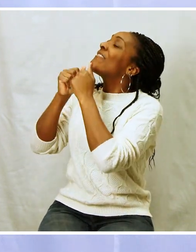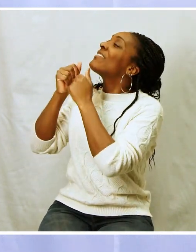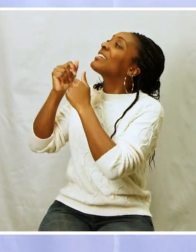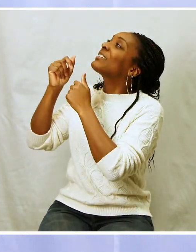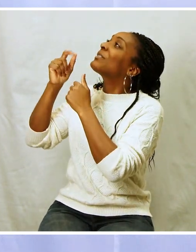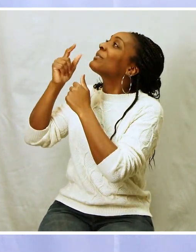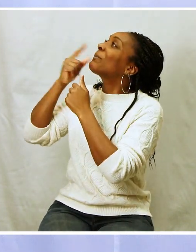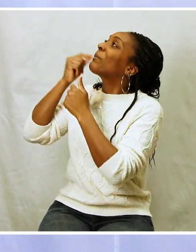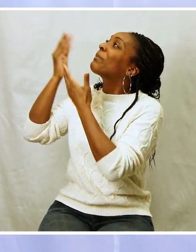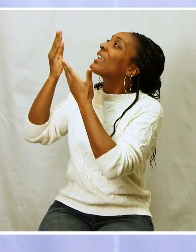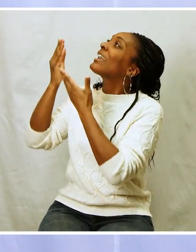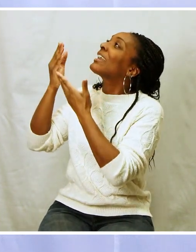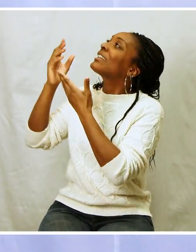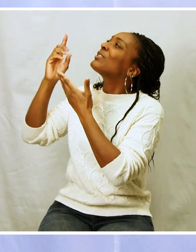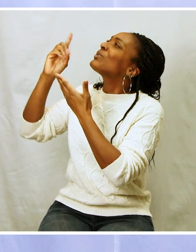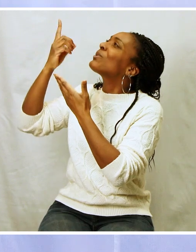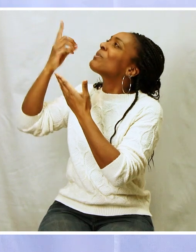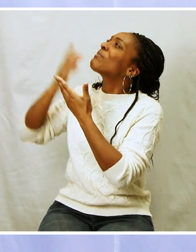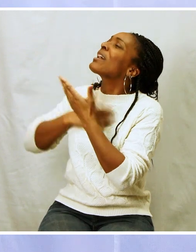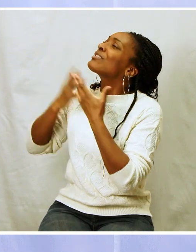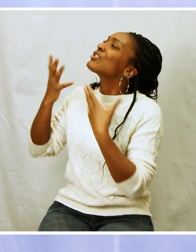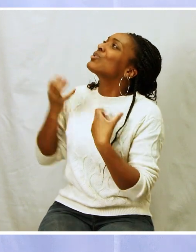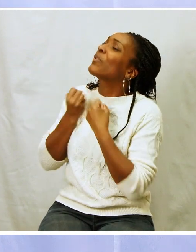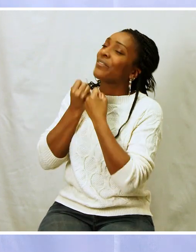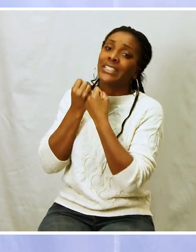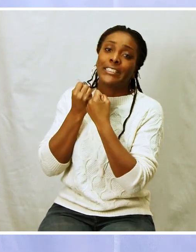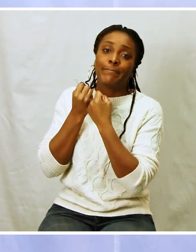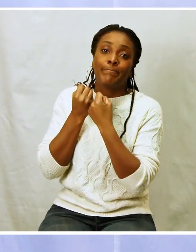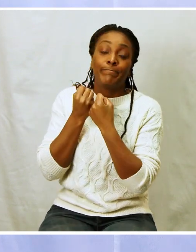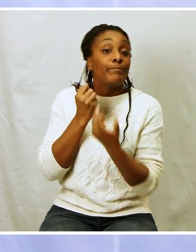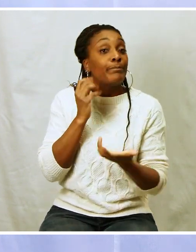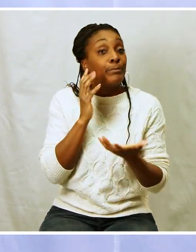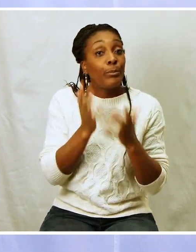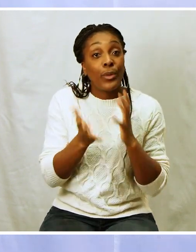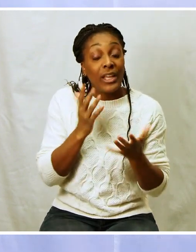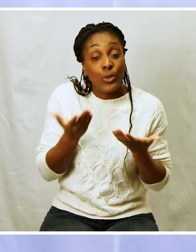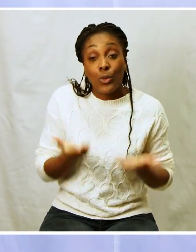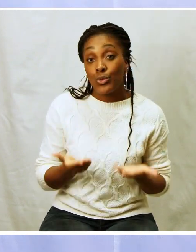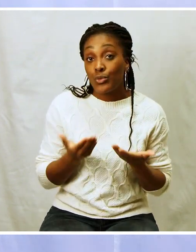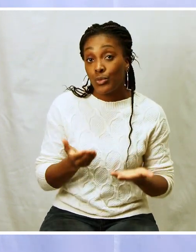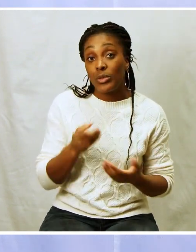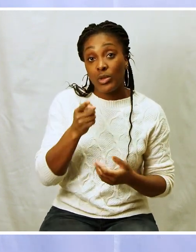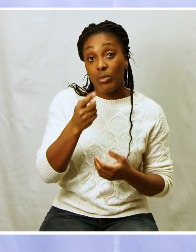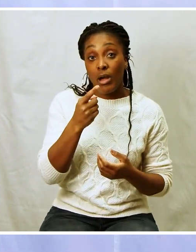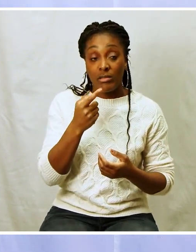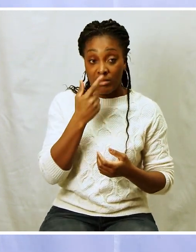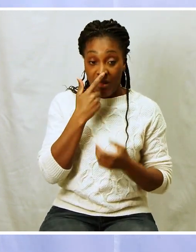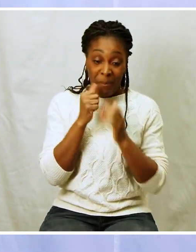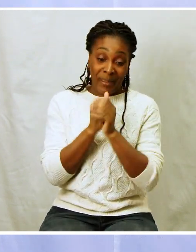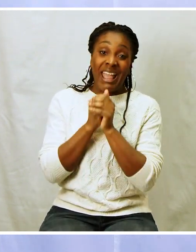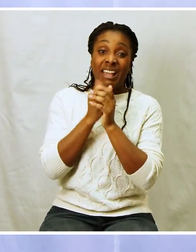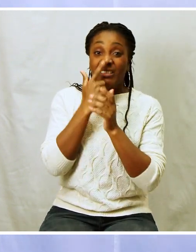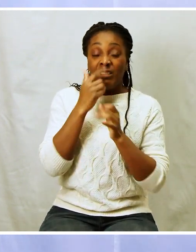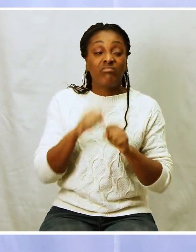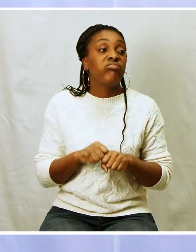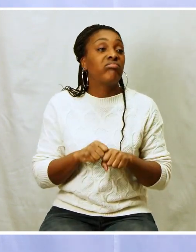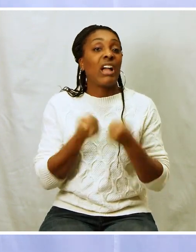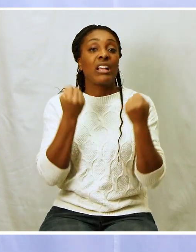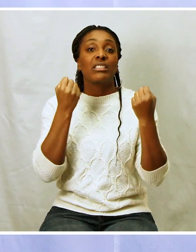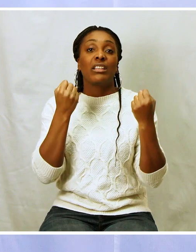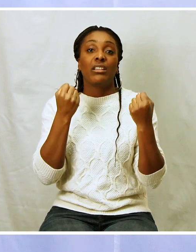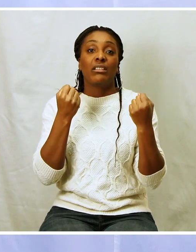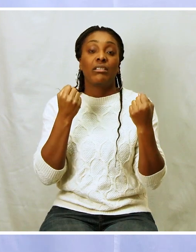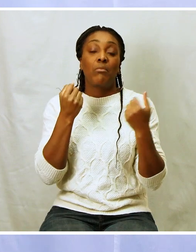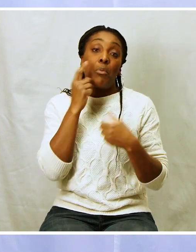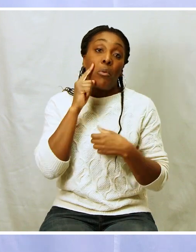sauvé. C'est une aspiration. Et peut-être qu'aujourd'hui, eh bien, cette aspiration est cassée en toi. Parce que peut-être tu as fait de ce moment